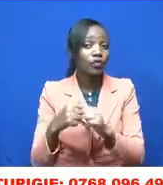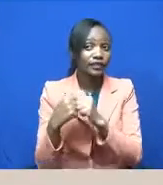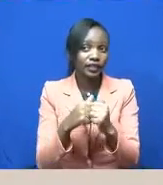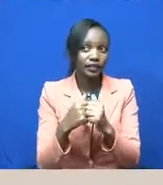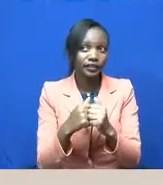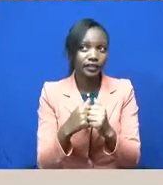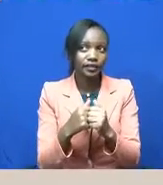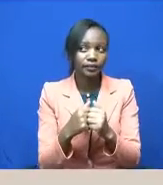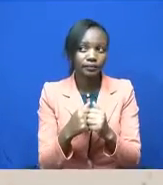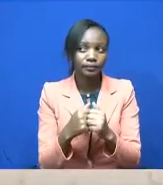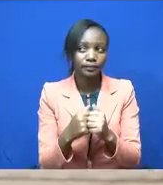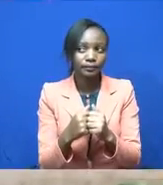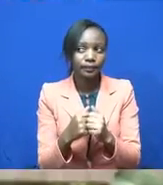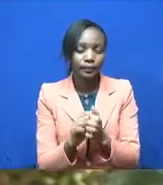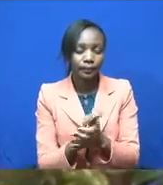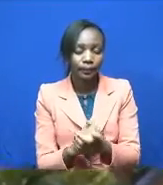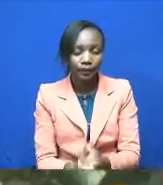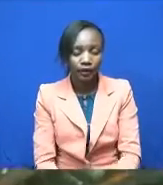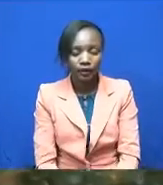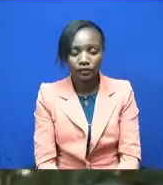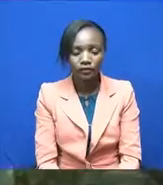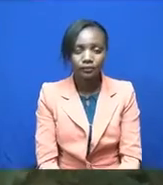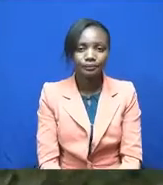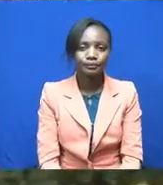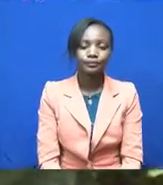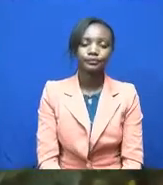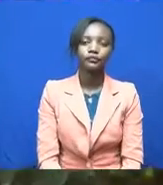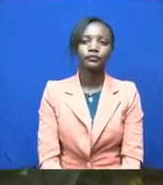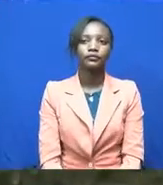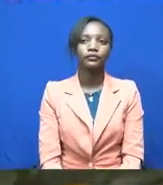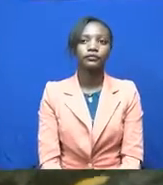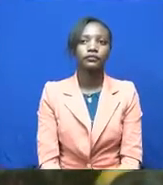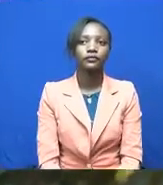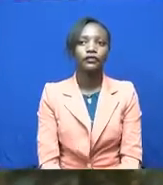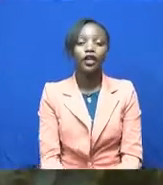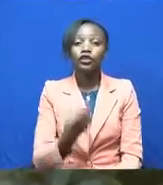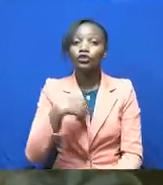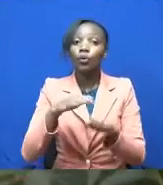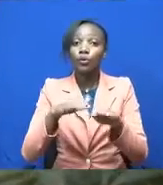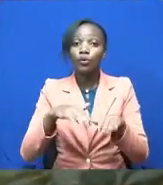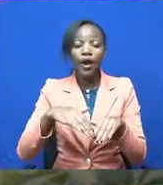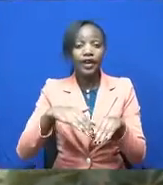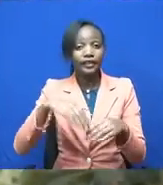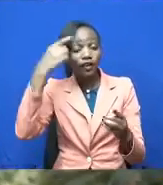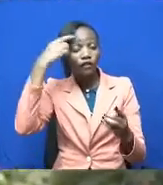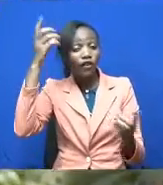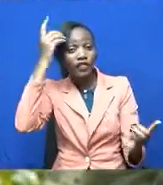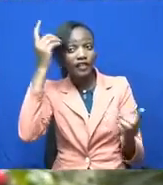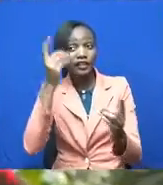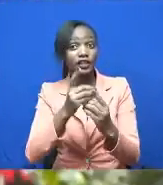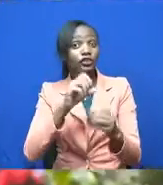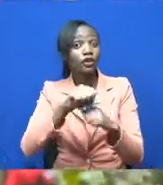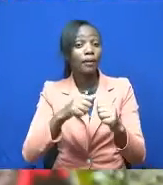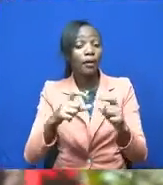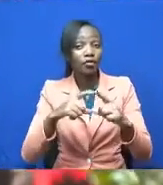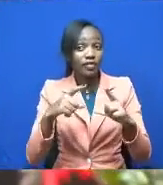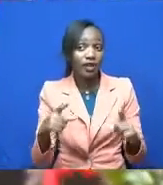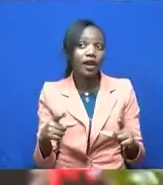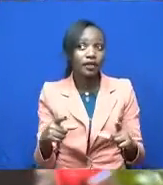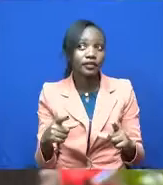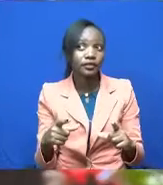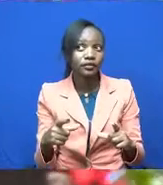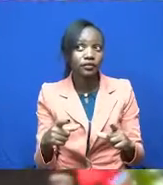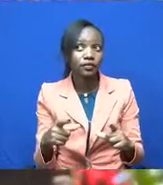Hii ikiwa mojawapo ya masuala ambayo yanaathiri jamii, tutasubiri kuona jinsi ardhi hizi zitakavyokabidhiwa wenyeji ili